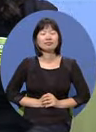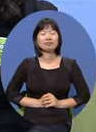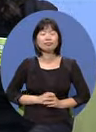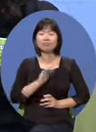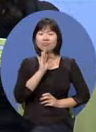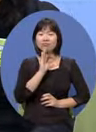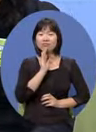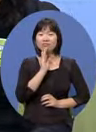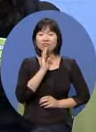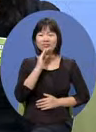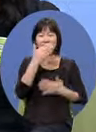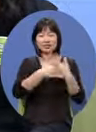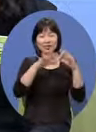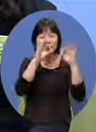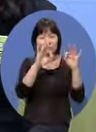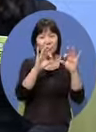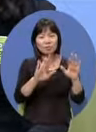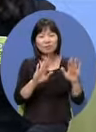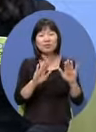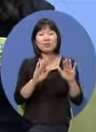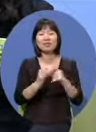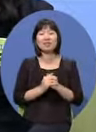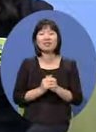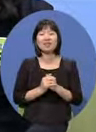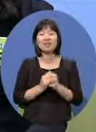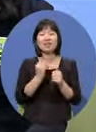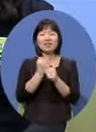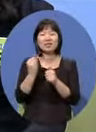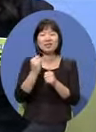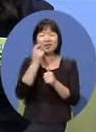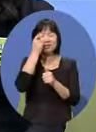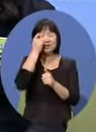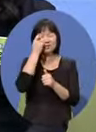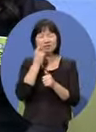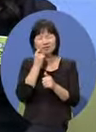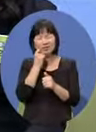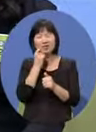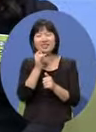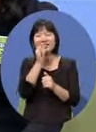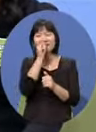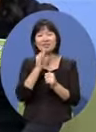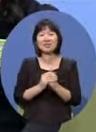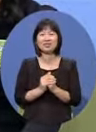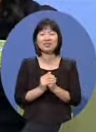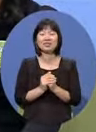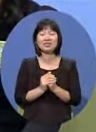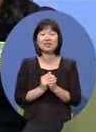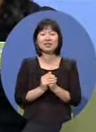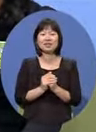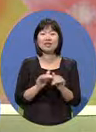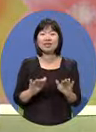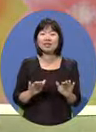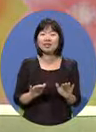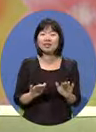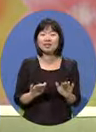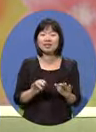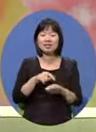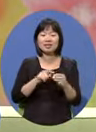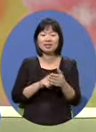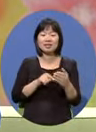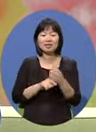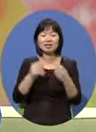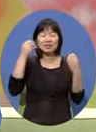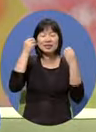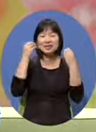네, 또 화면 보시면서 우리 한지윤 씨가 눈물이 또 터지셨어요. 아니 근데 그 심리극 할